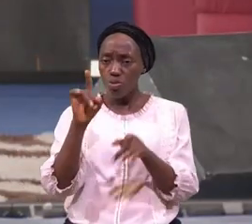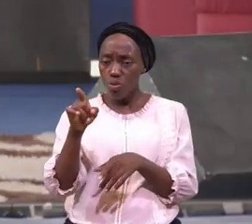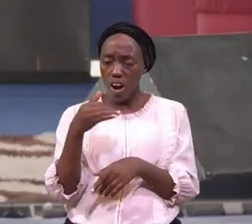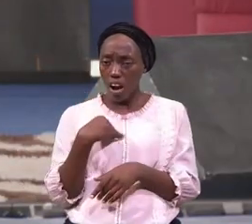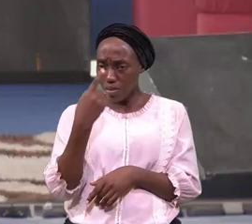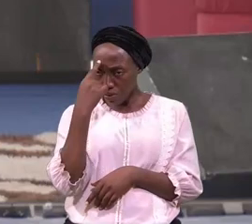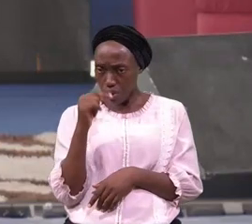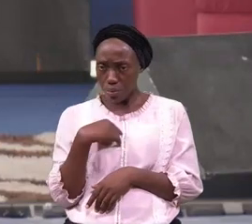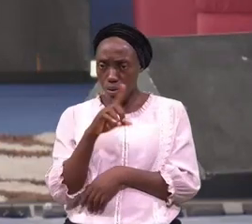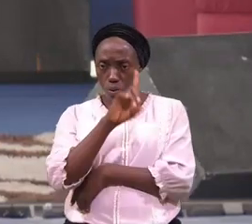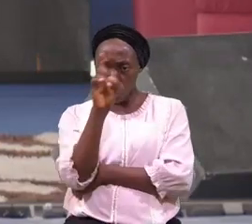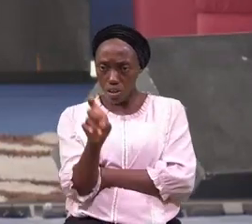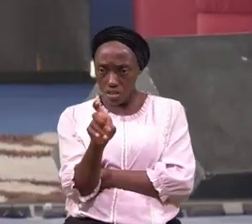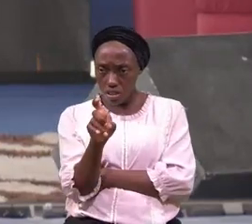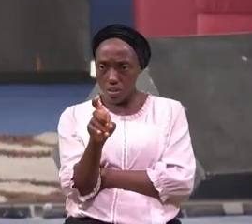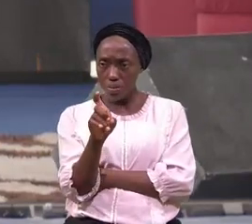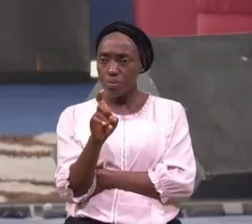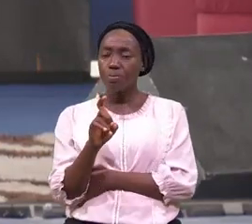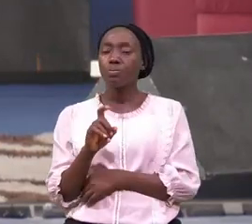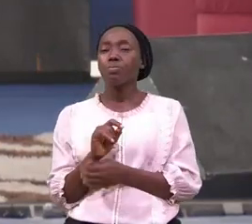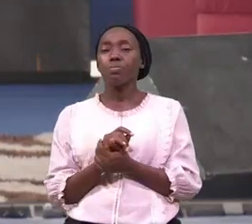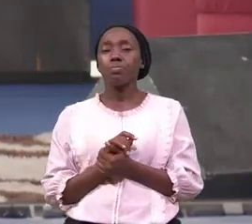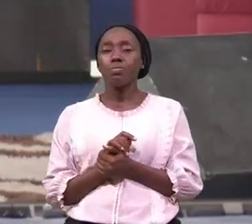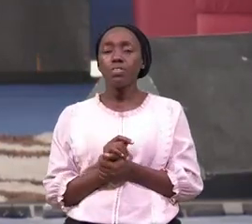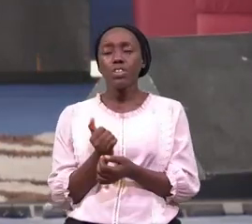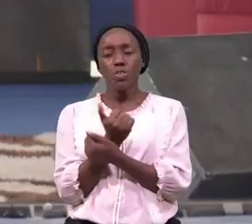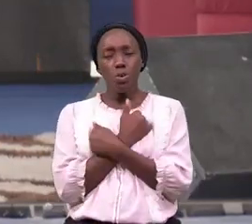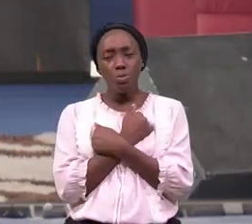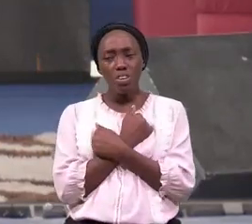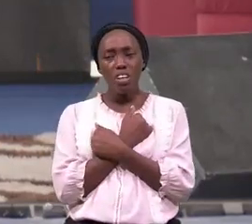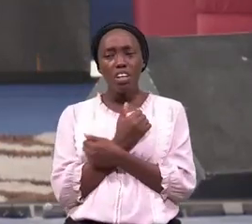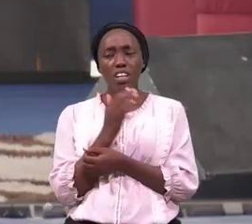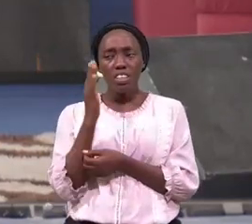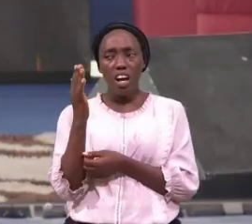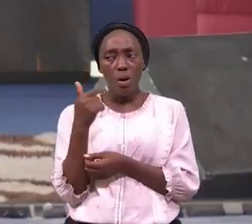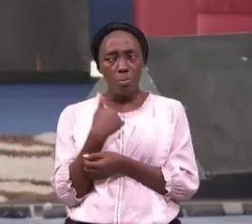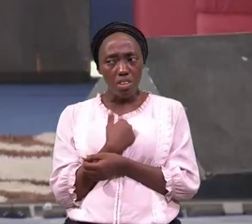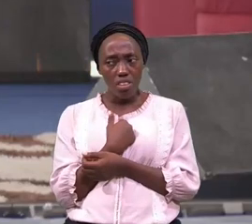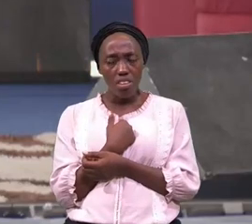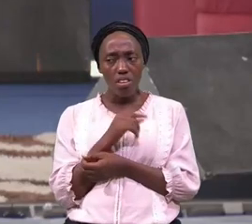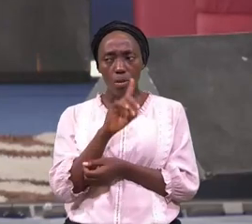Simon, lorsque tu dis je vais à la pêche et les autres suivent, là, ça c'est la consécration.